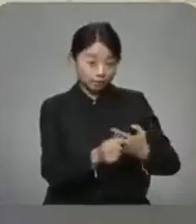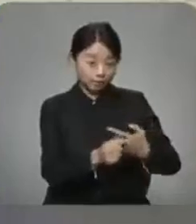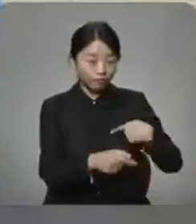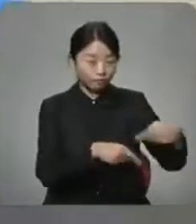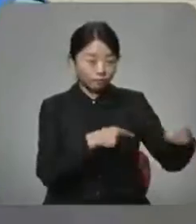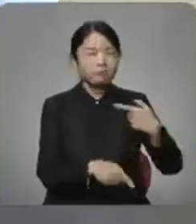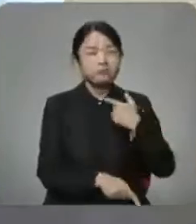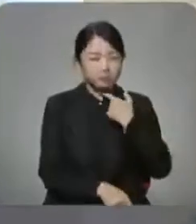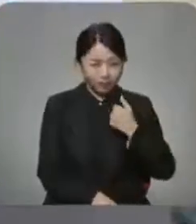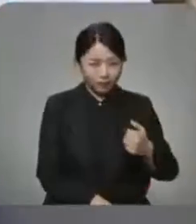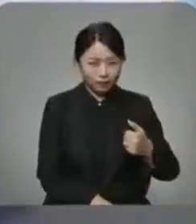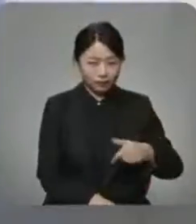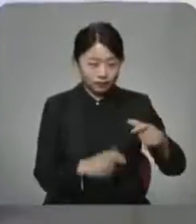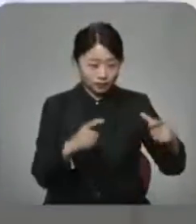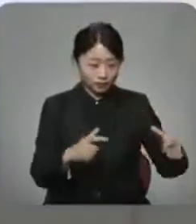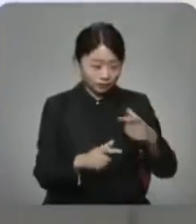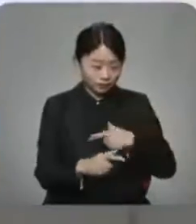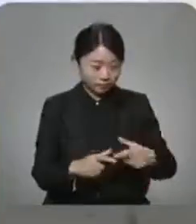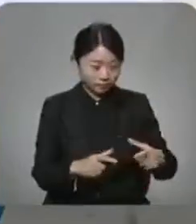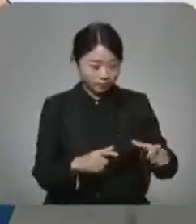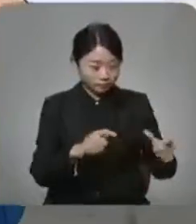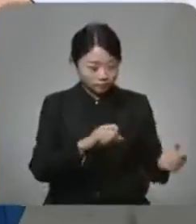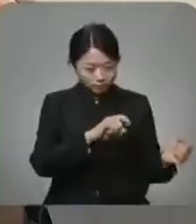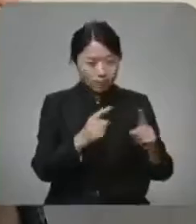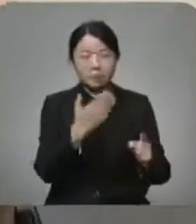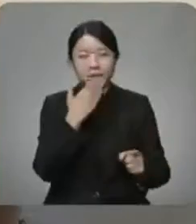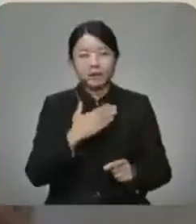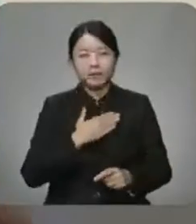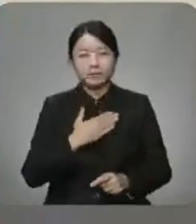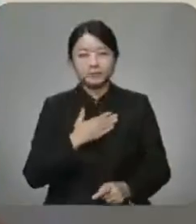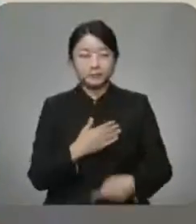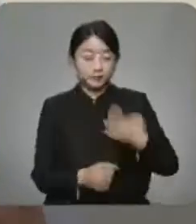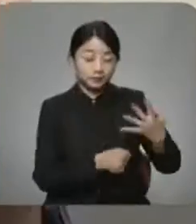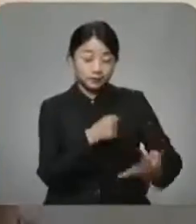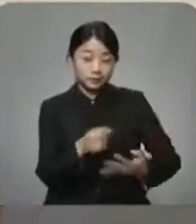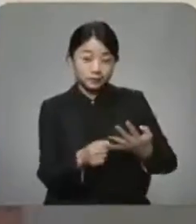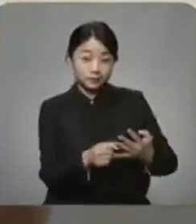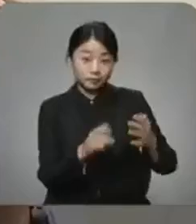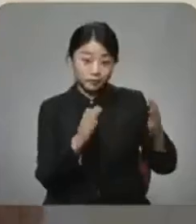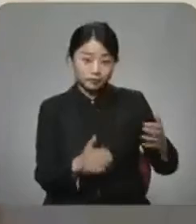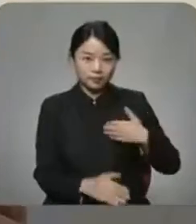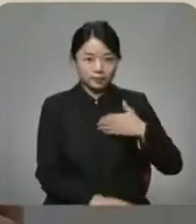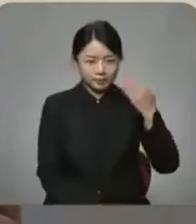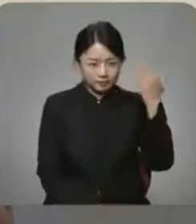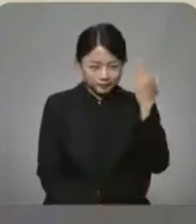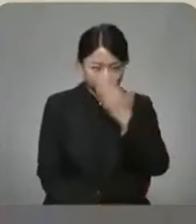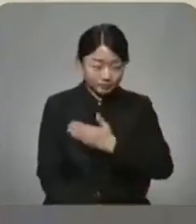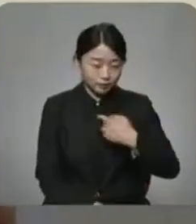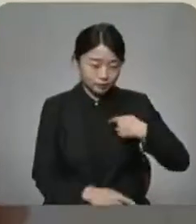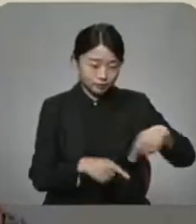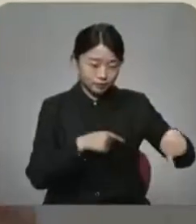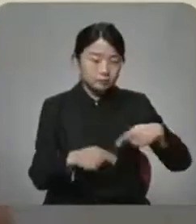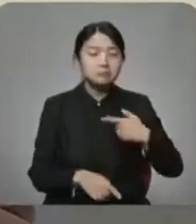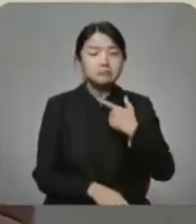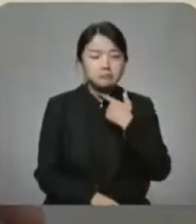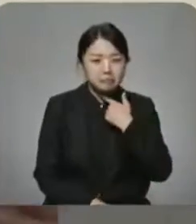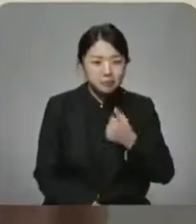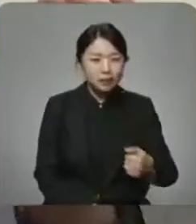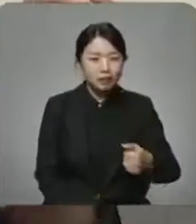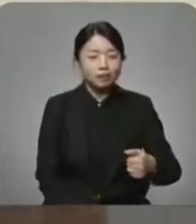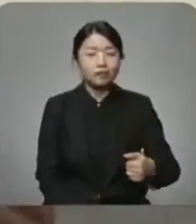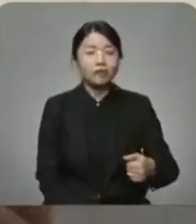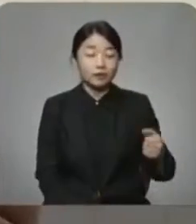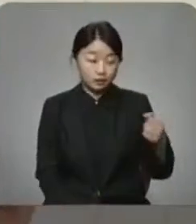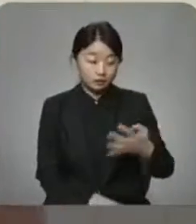바탕으로 지역 위기를 극복하게 따고 절실합니다 지난 4년 동안 깨끗하고 청렴하게 운영 했고요 이 바탕 속에서